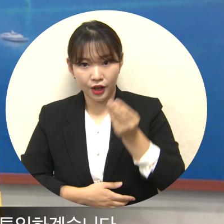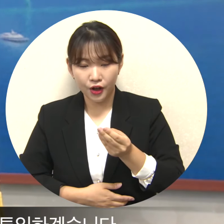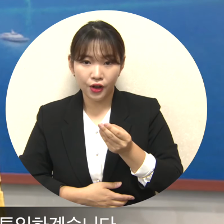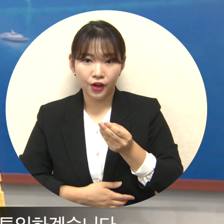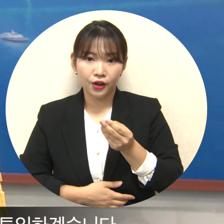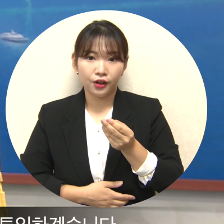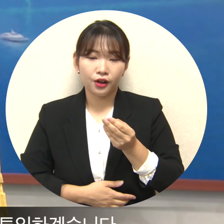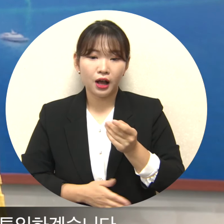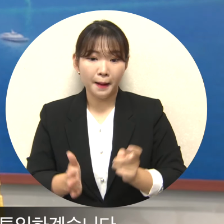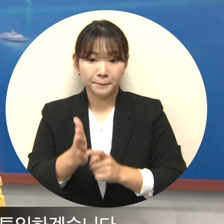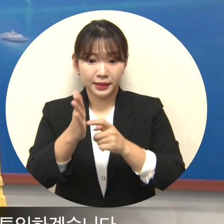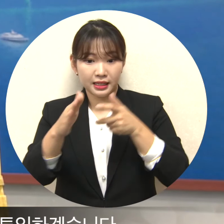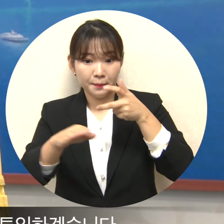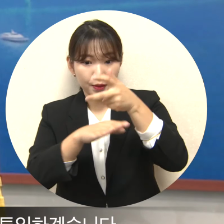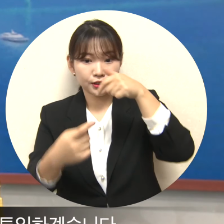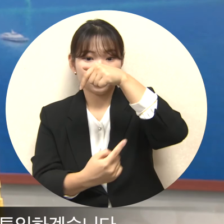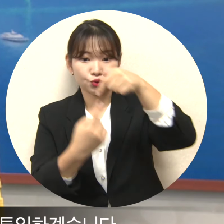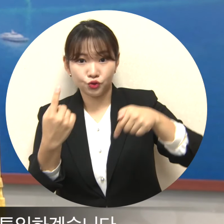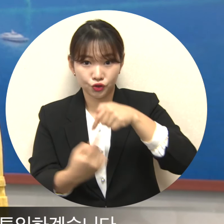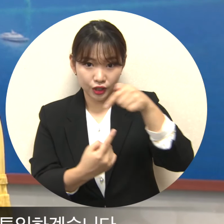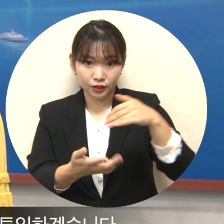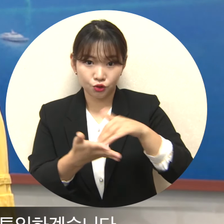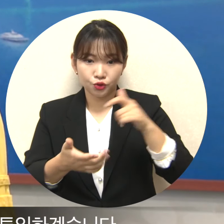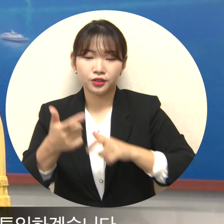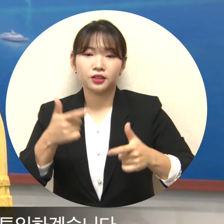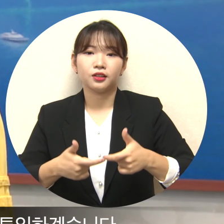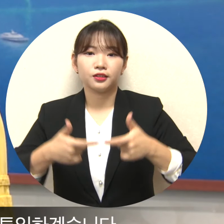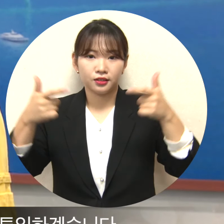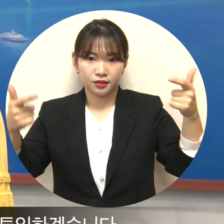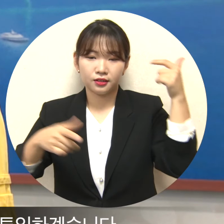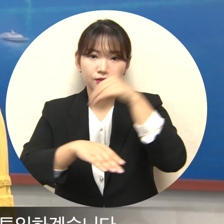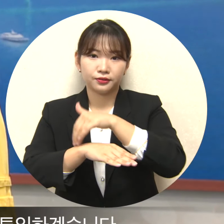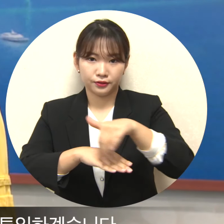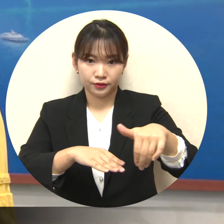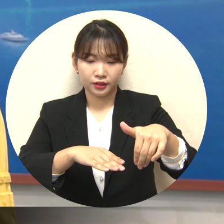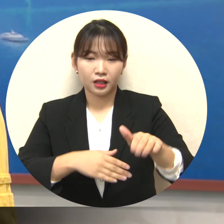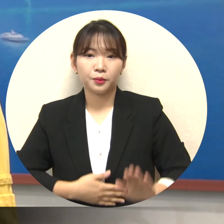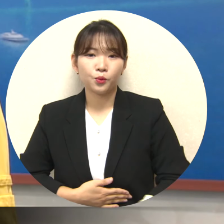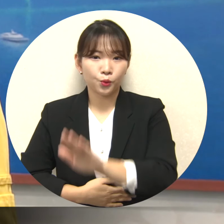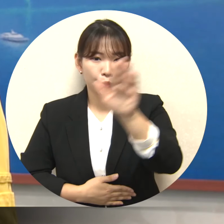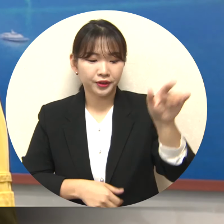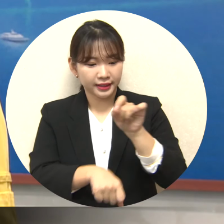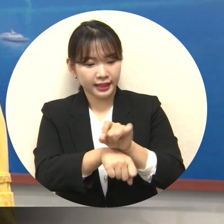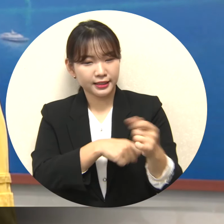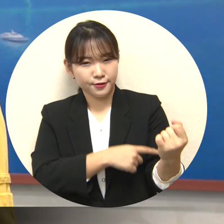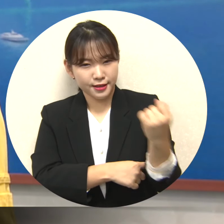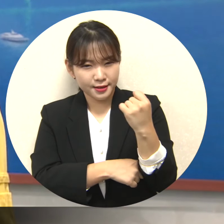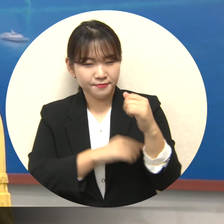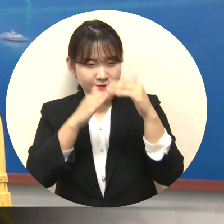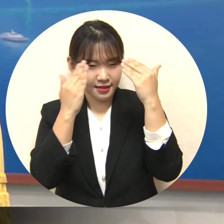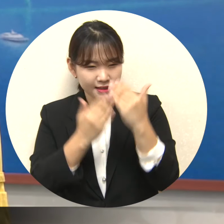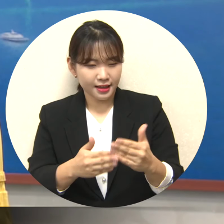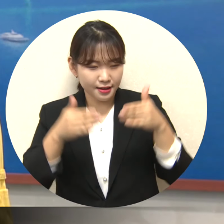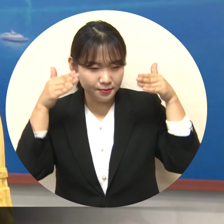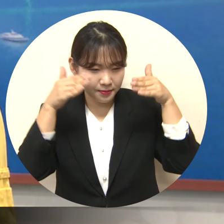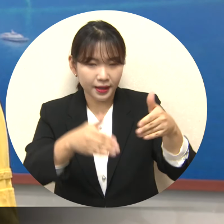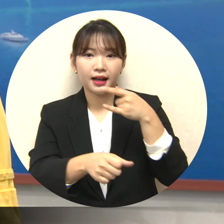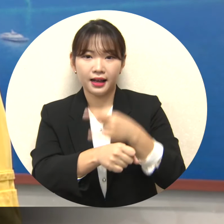비상 수송차량 운행 노선을 확대해 가는 등 모든 행정력을